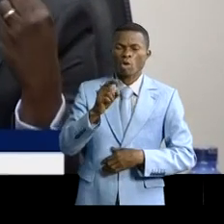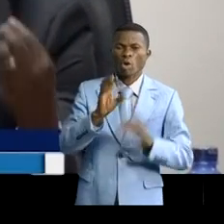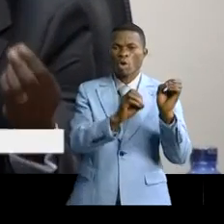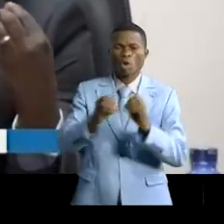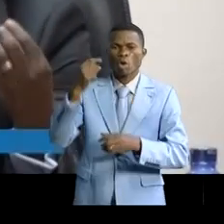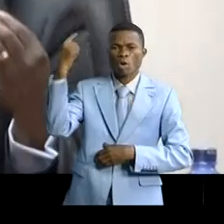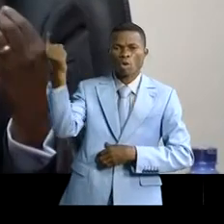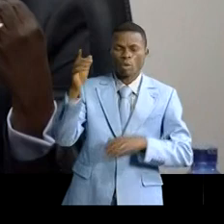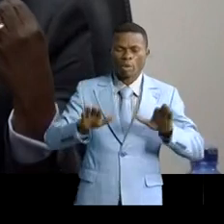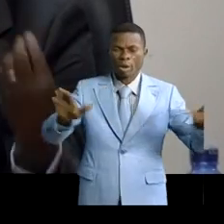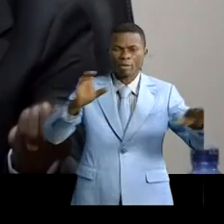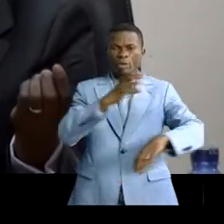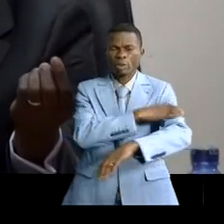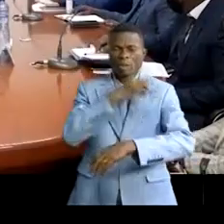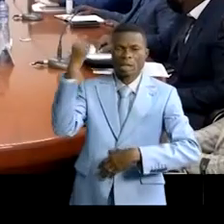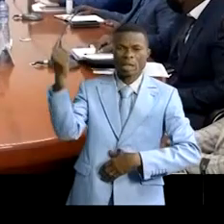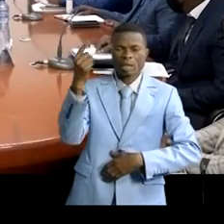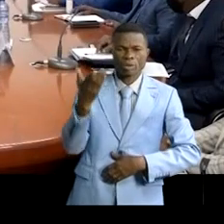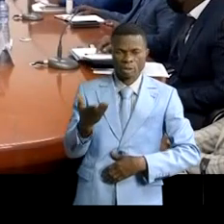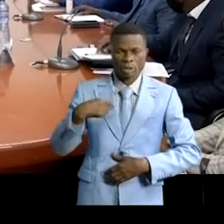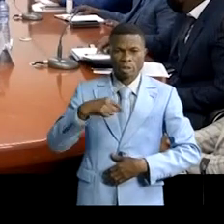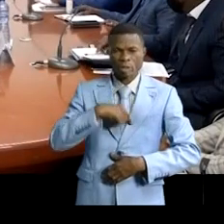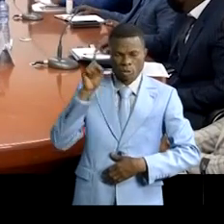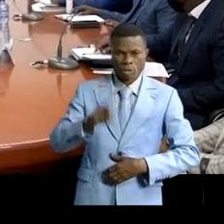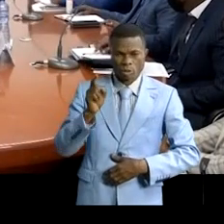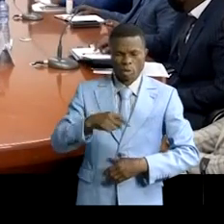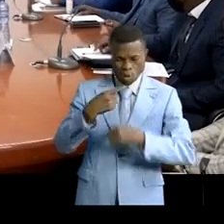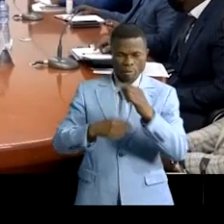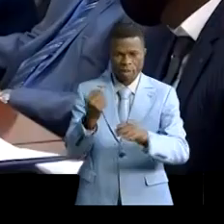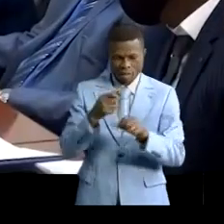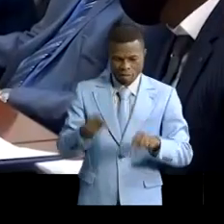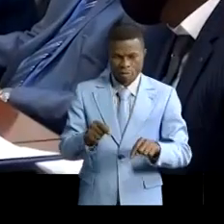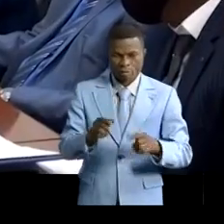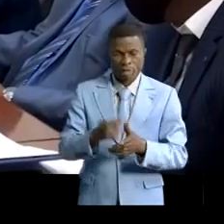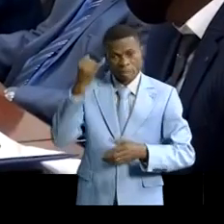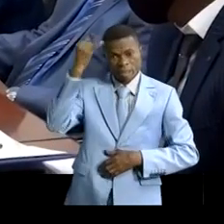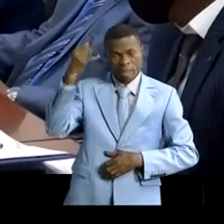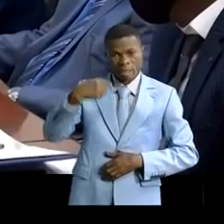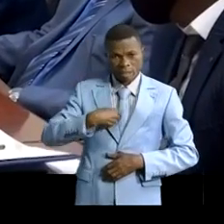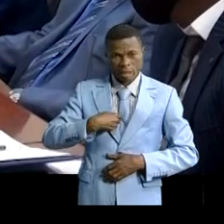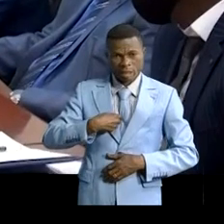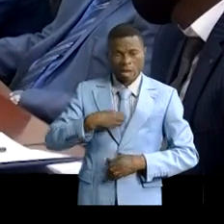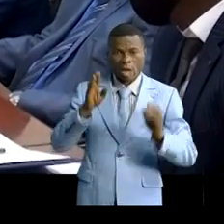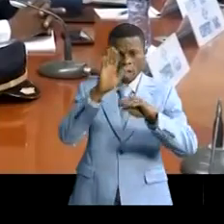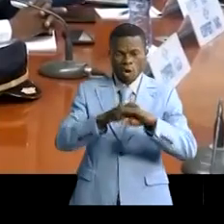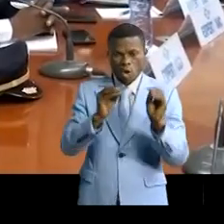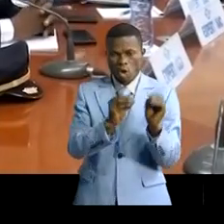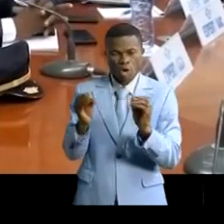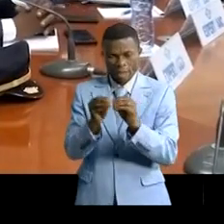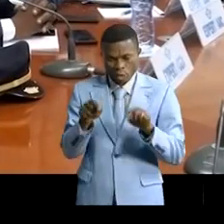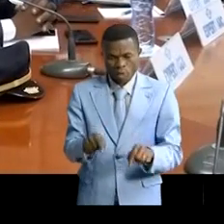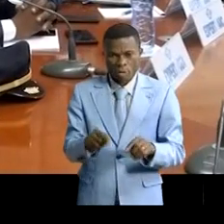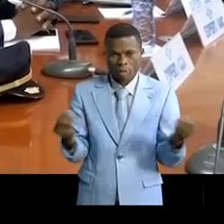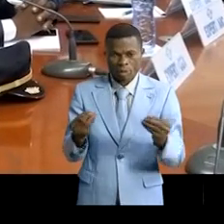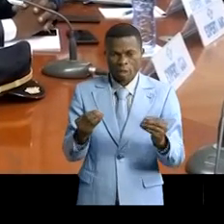l'Organisation de l'Aviation Civile Internationale. Nous devons donc nous mettre au travail. J'ai donc pensé convoquer cette réunion pour que,